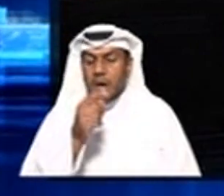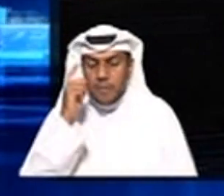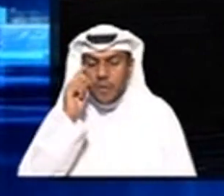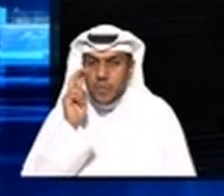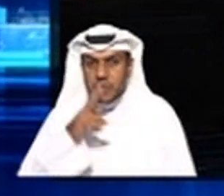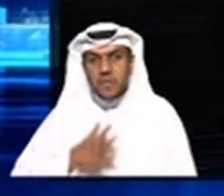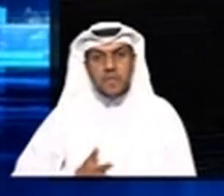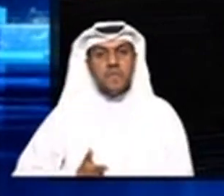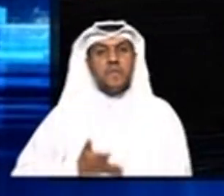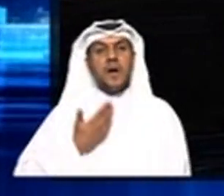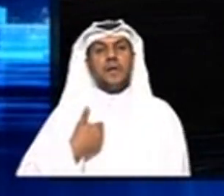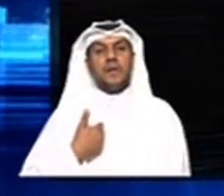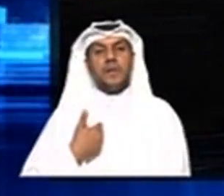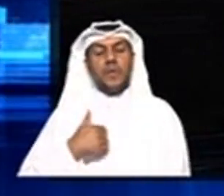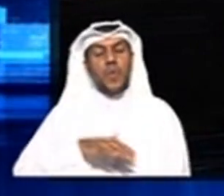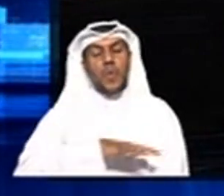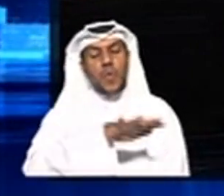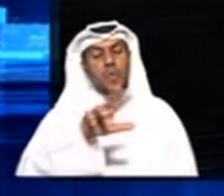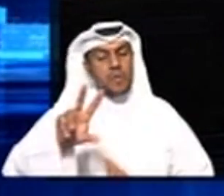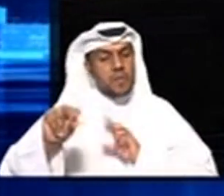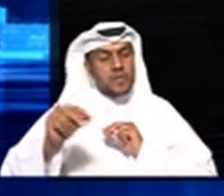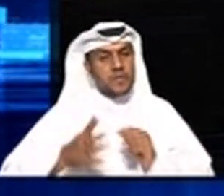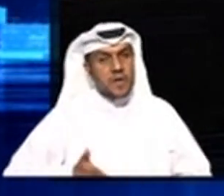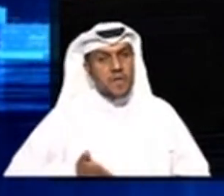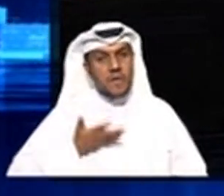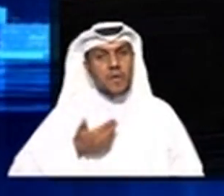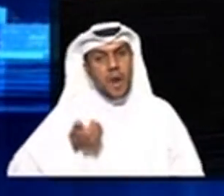فيه، وأنا شخصيا جدا جدا فخور باللي حصل أمس.